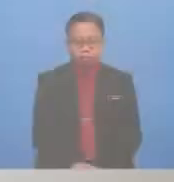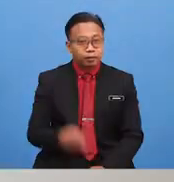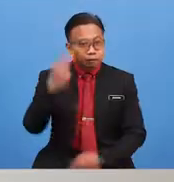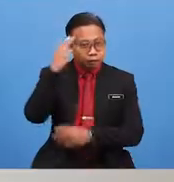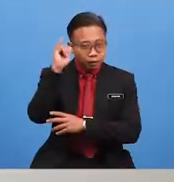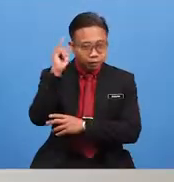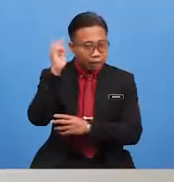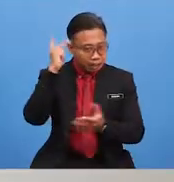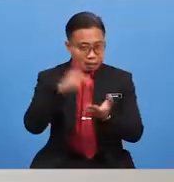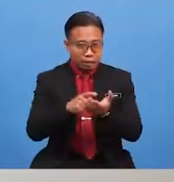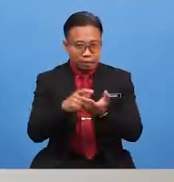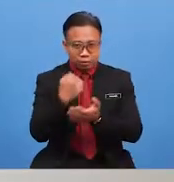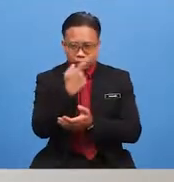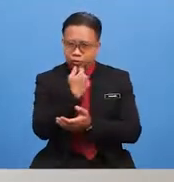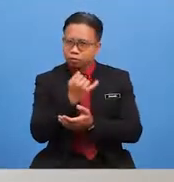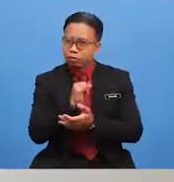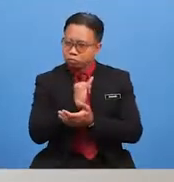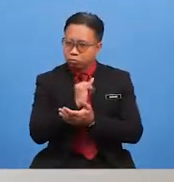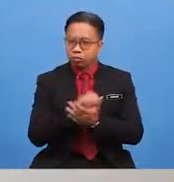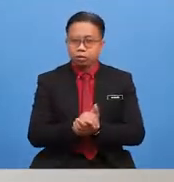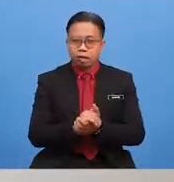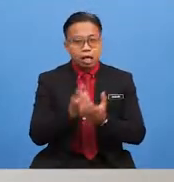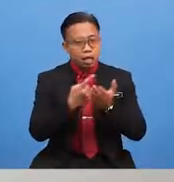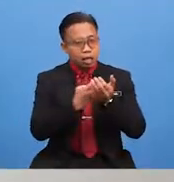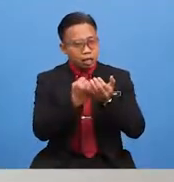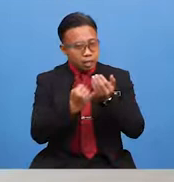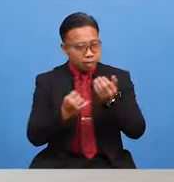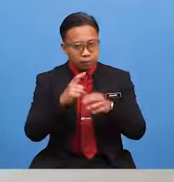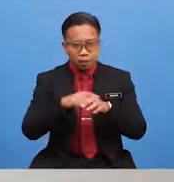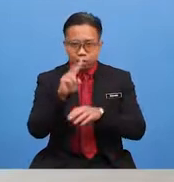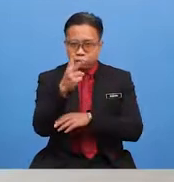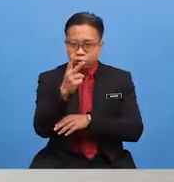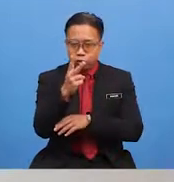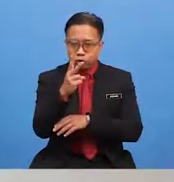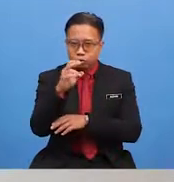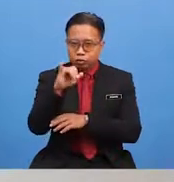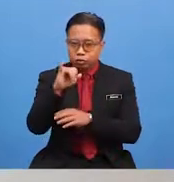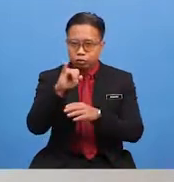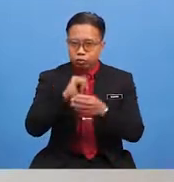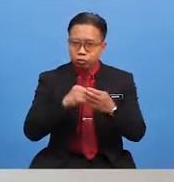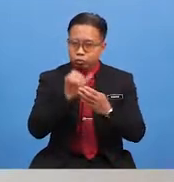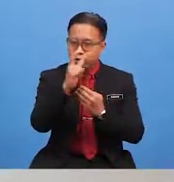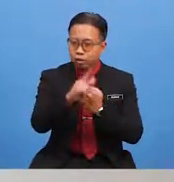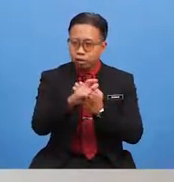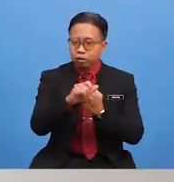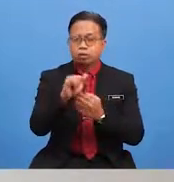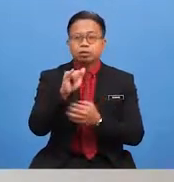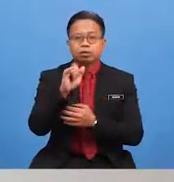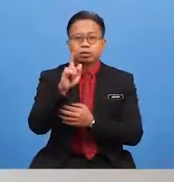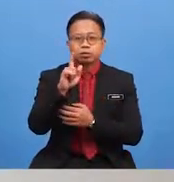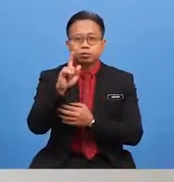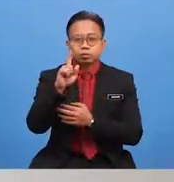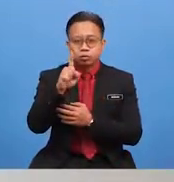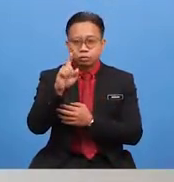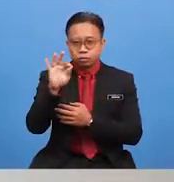Hai, kenal siapa saya? Saya dilahirkan pada 15 Julai 1606 semasa zaman keemasan